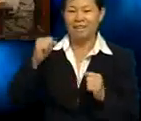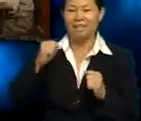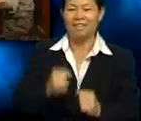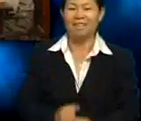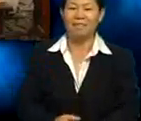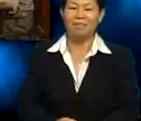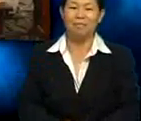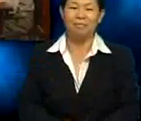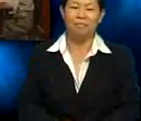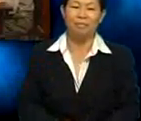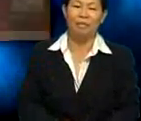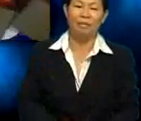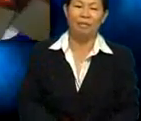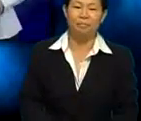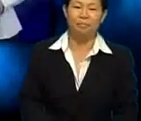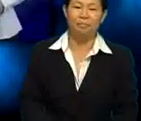boleh.